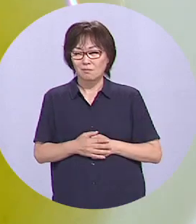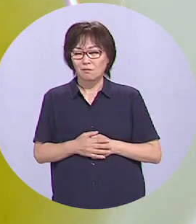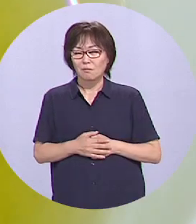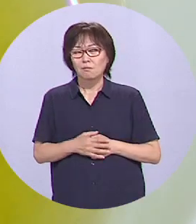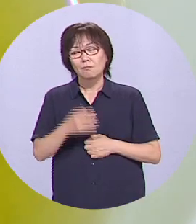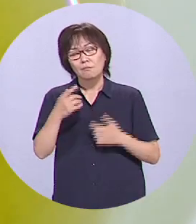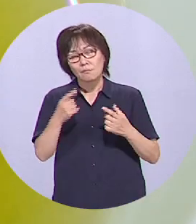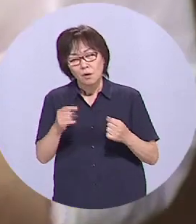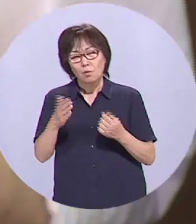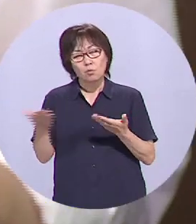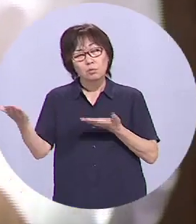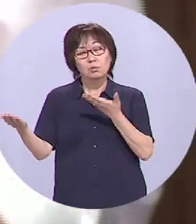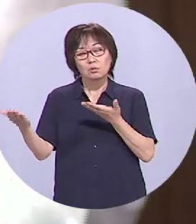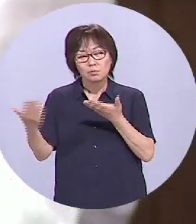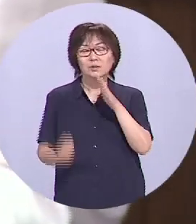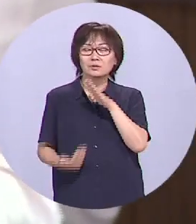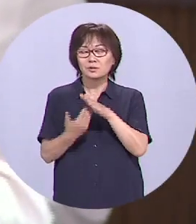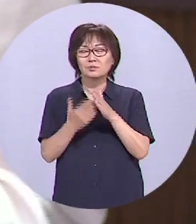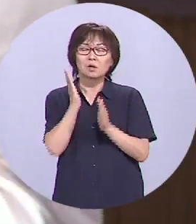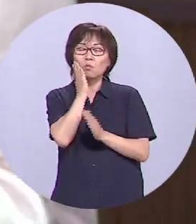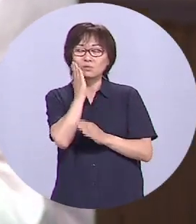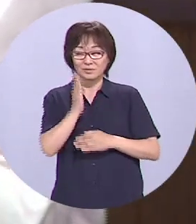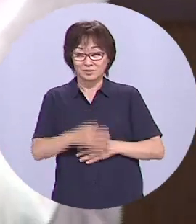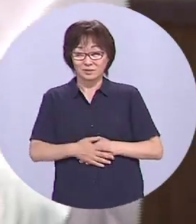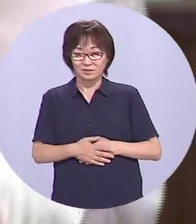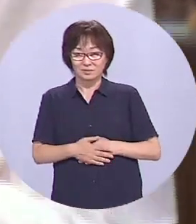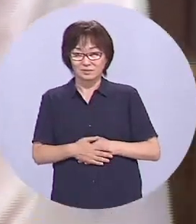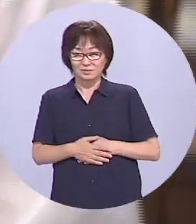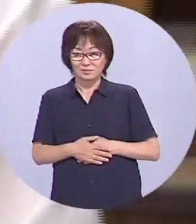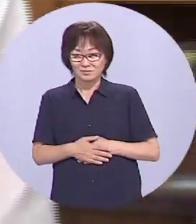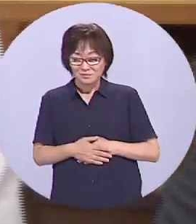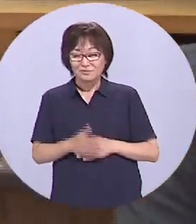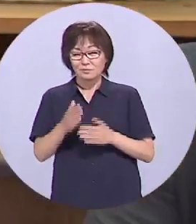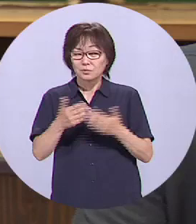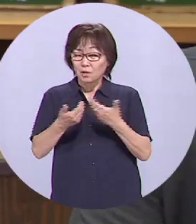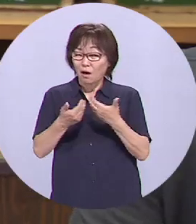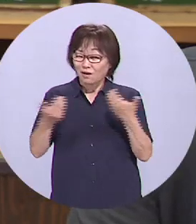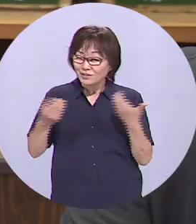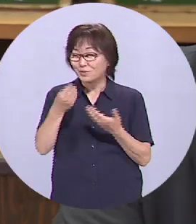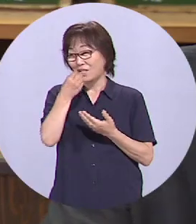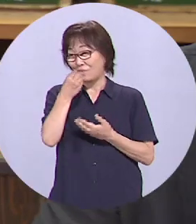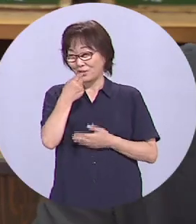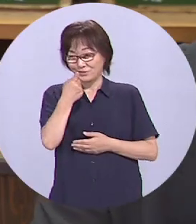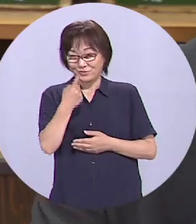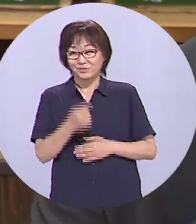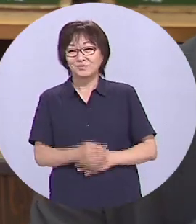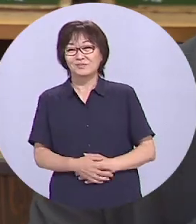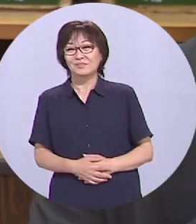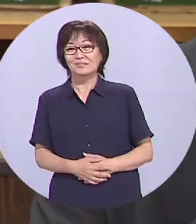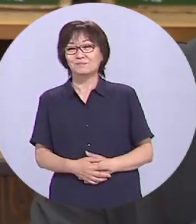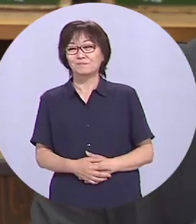やっぱ美味しいん や。美味しい。 羊羹 お、すごい 久しぶりやわ。 いただきます。 いただきます。